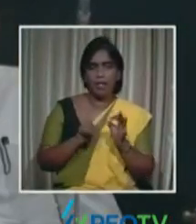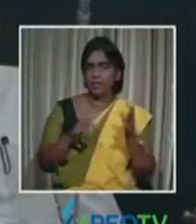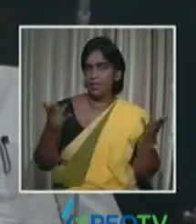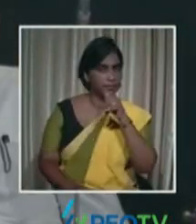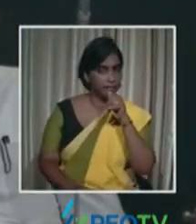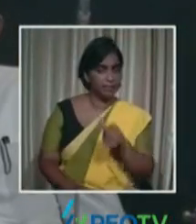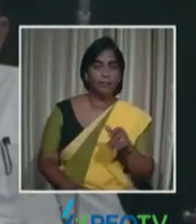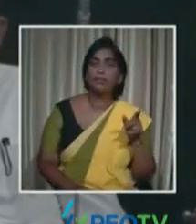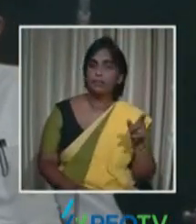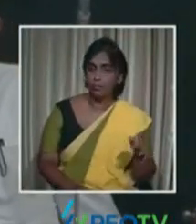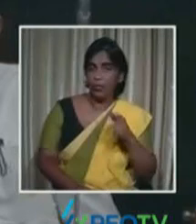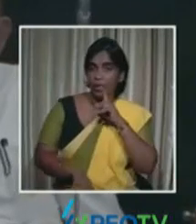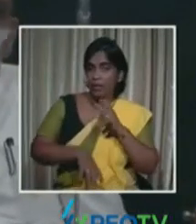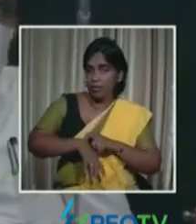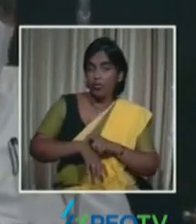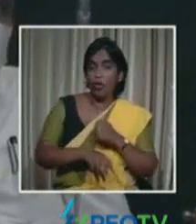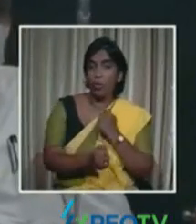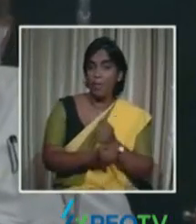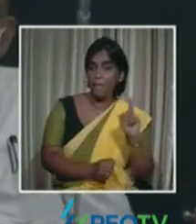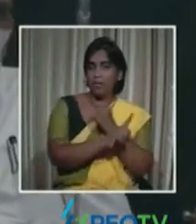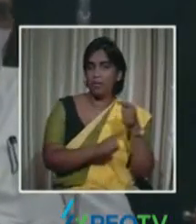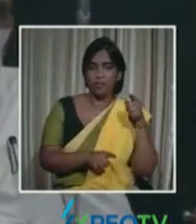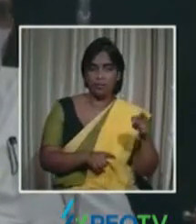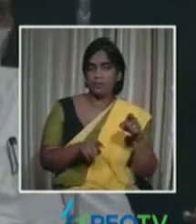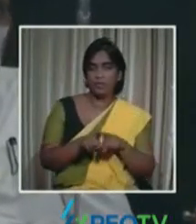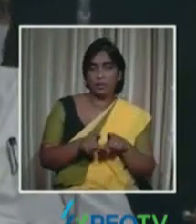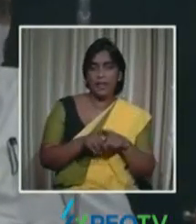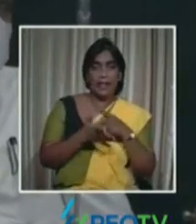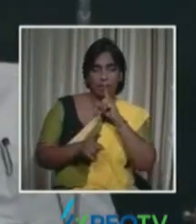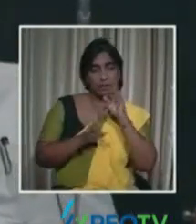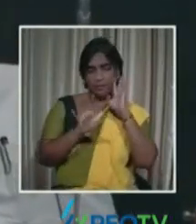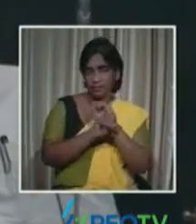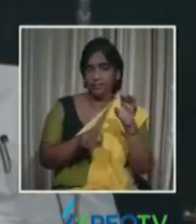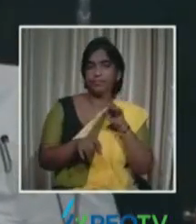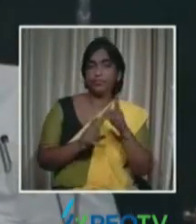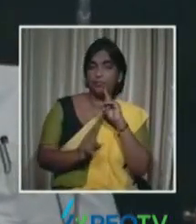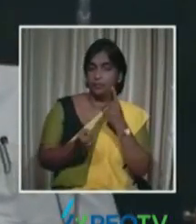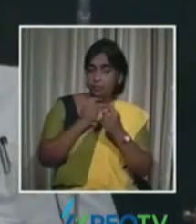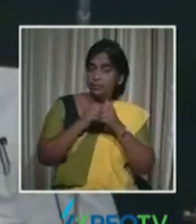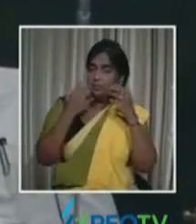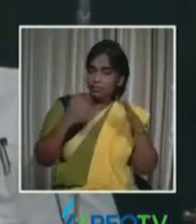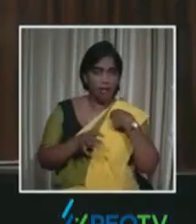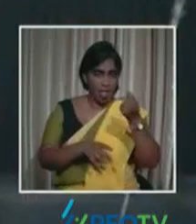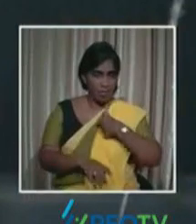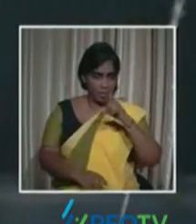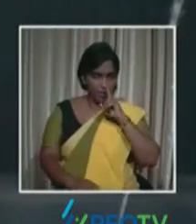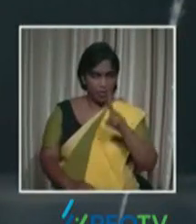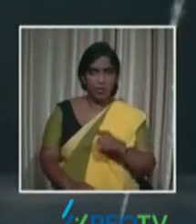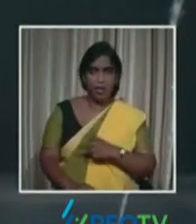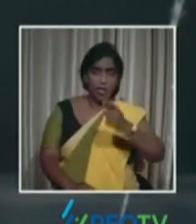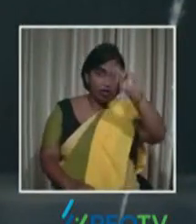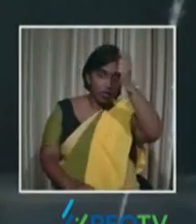කෑගල්ල ඉන්නේ මම කිසිම අවස්ථාවකදී පොලිසියට බලපෑම් කළා නැහැ මේක දේශපාලන ජීවිතේම පරීක්ෂණයේ අවසානයේදී ඇත්ත හෙළිවේ තොප්පිය දමා